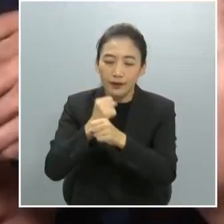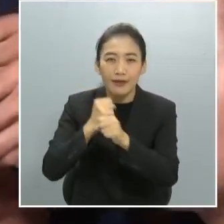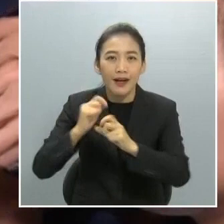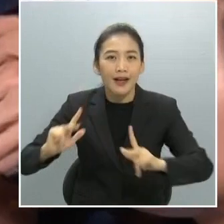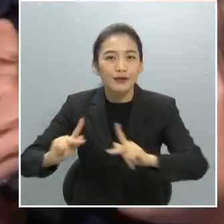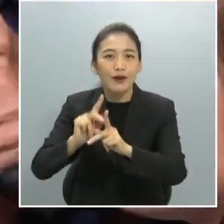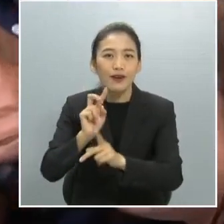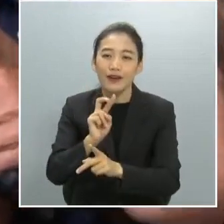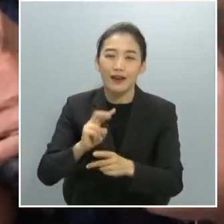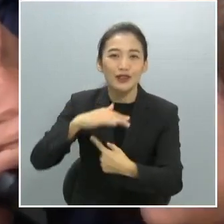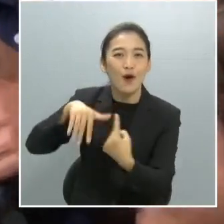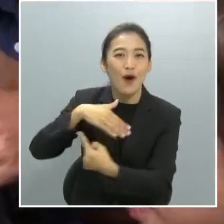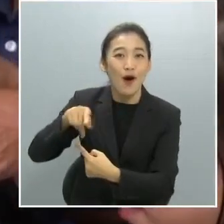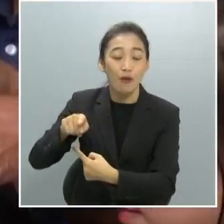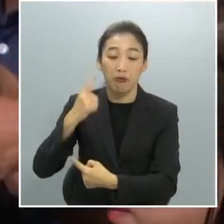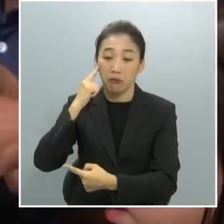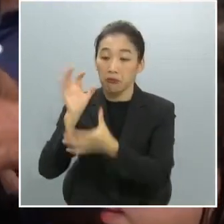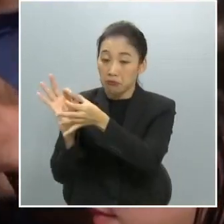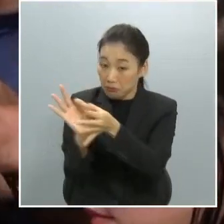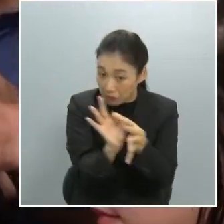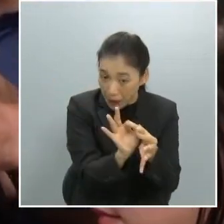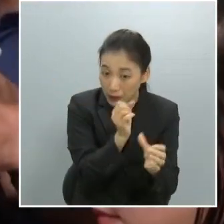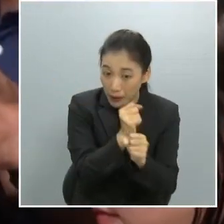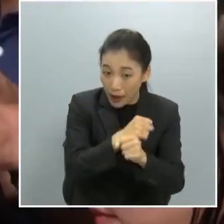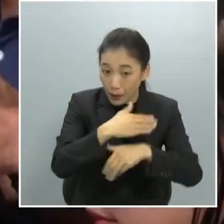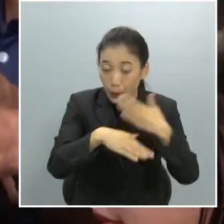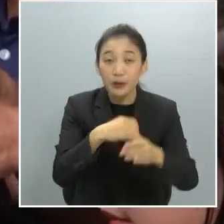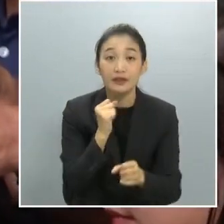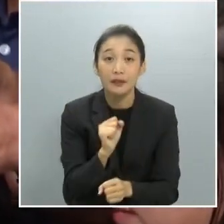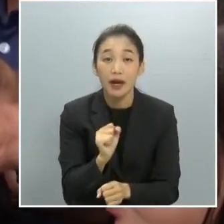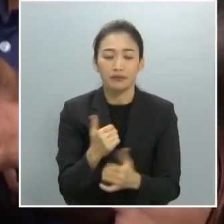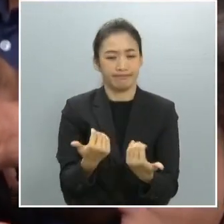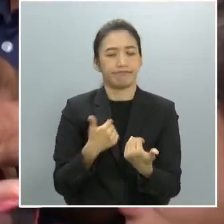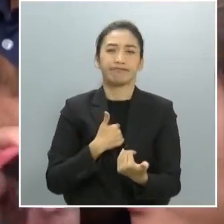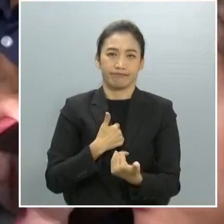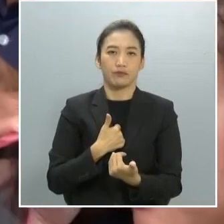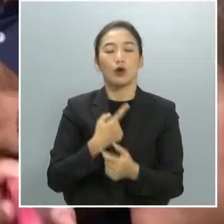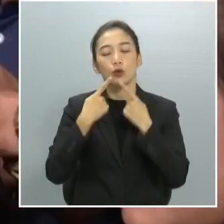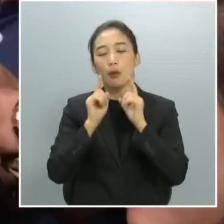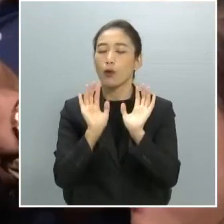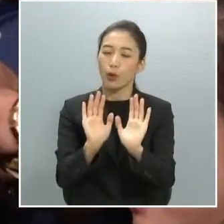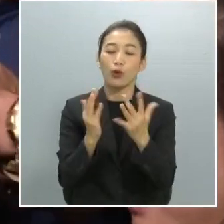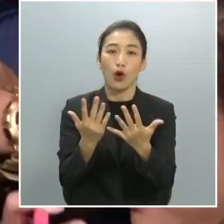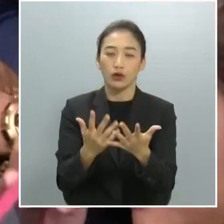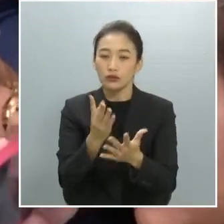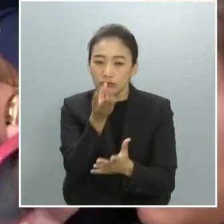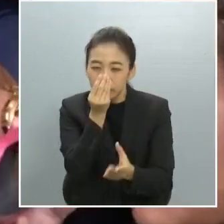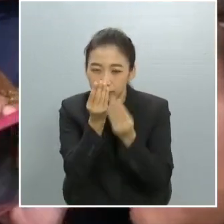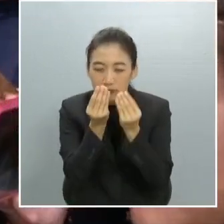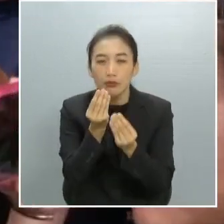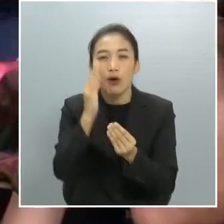ต่องานของพลเอกประวิตรหรือไม่อย่างไรทางพลตำรวจเอกพัชรวาทก็บอกว่าเดี๋ยวขอศึกษาก่อนค่ะ